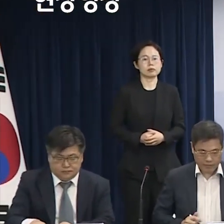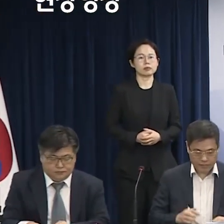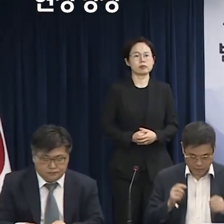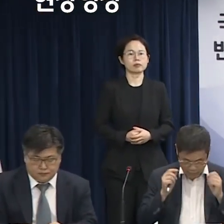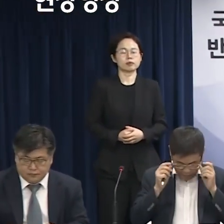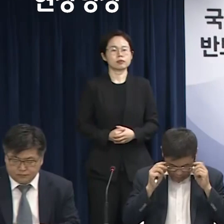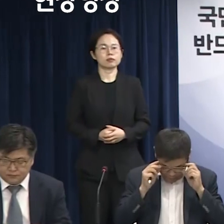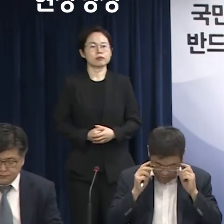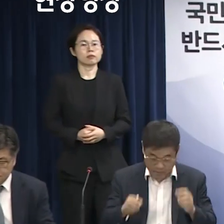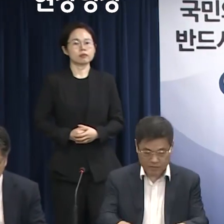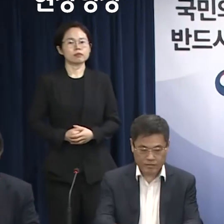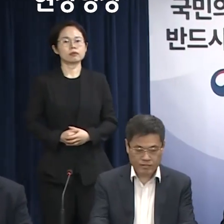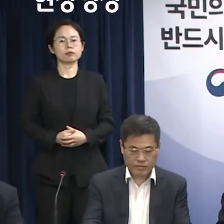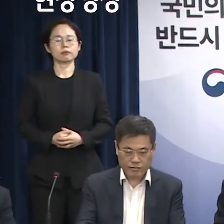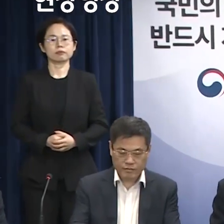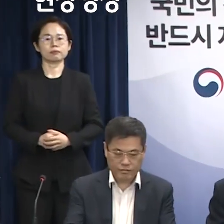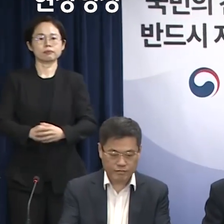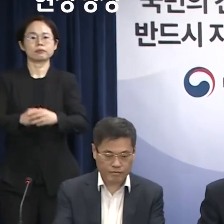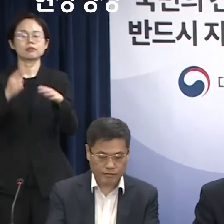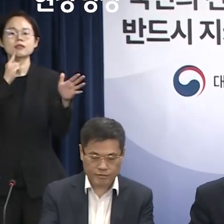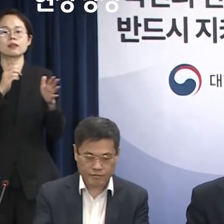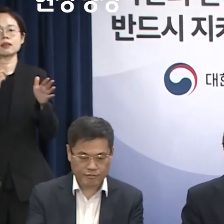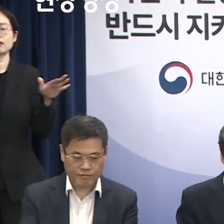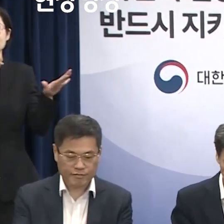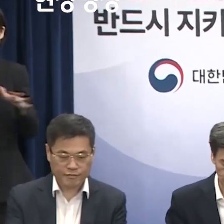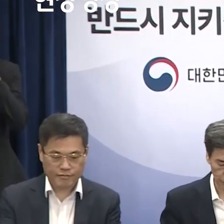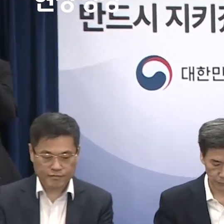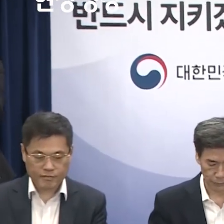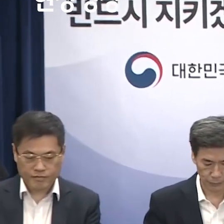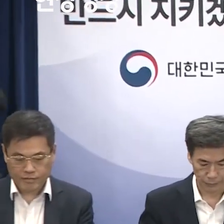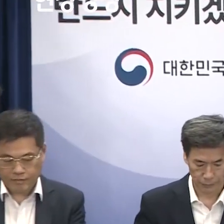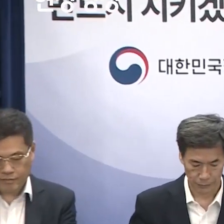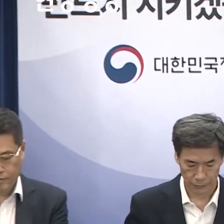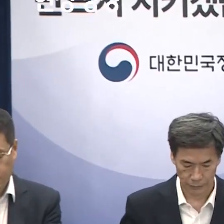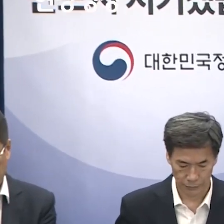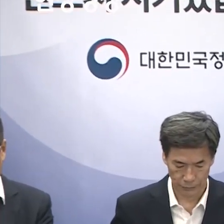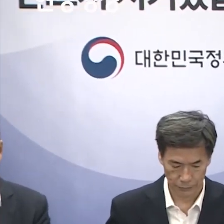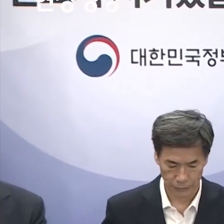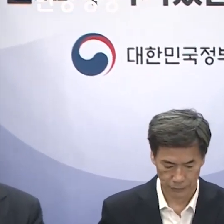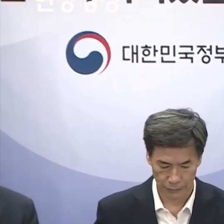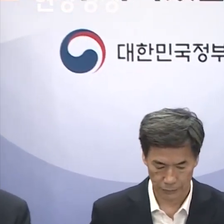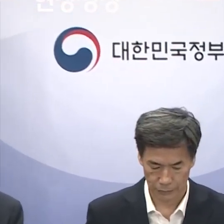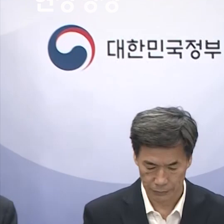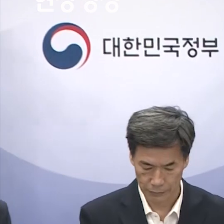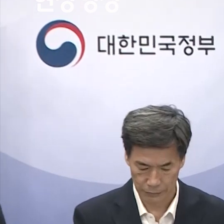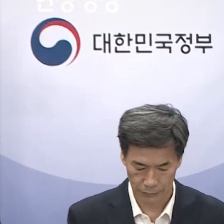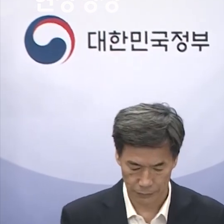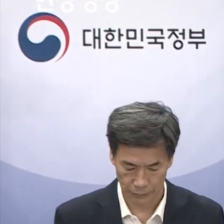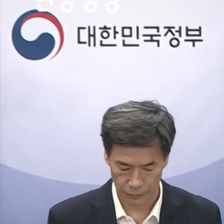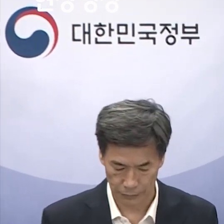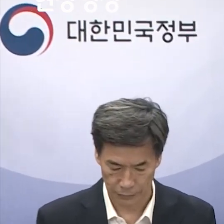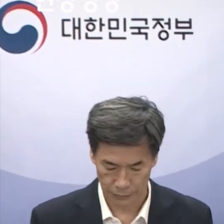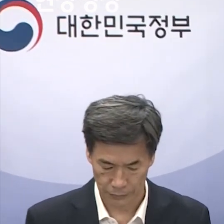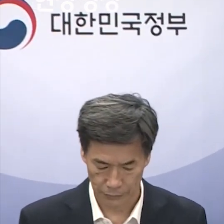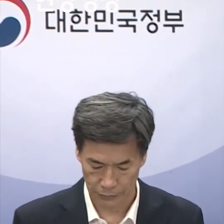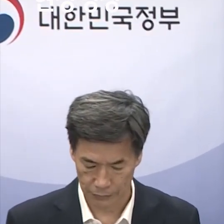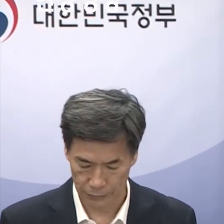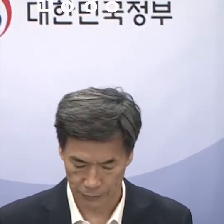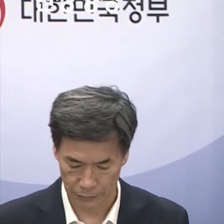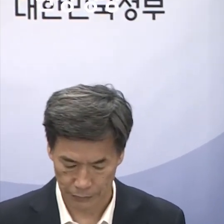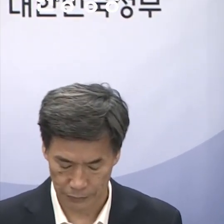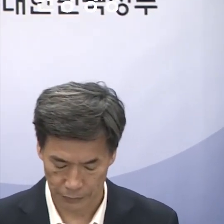안전관리에 대해 설명하시겠습니다. 네, 해양수산부 기조실장입니다. 8월 11일 기준 우리 수산물에 대한 안전관리